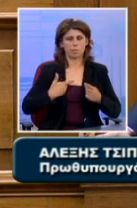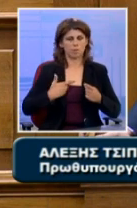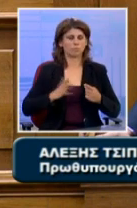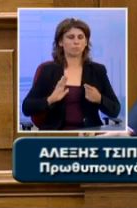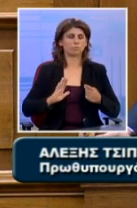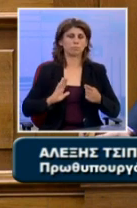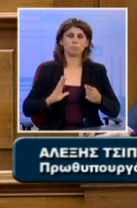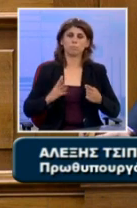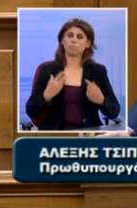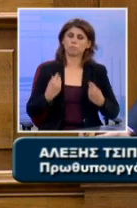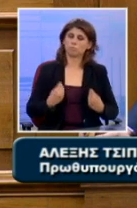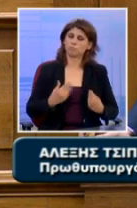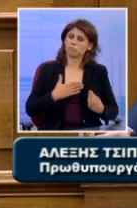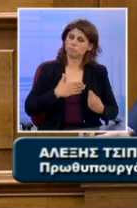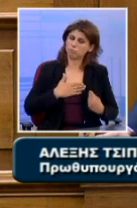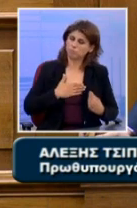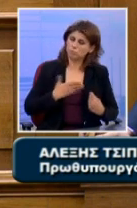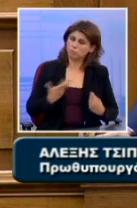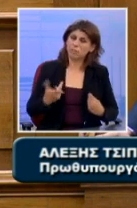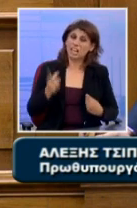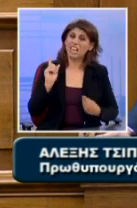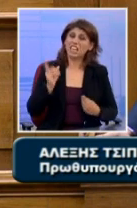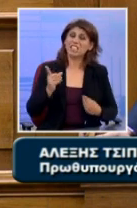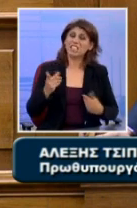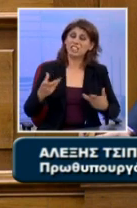Καλοπροαίρεται η κριτική.